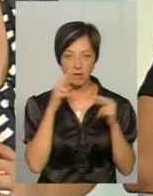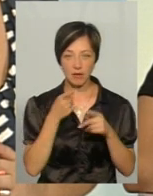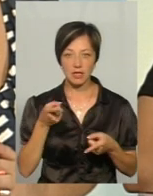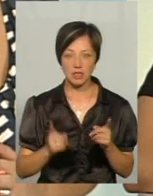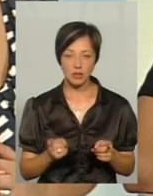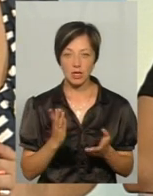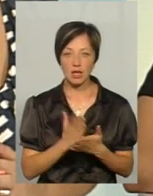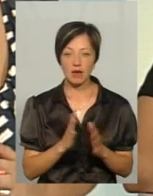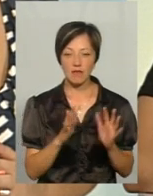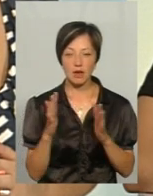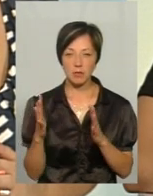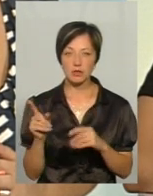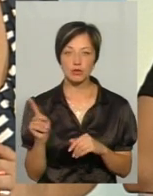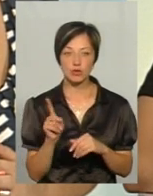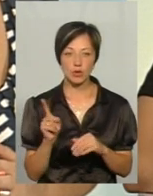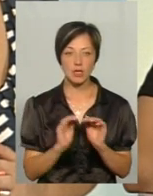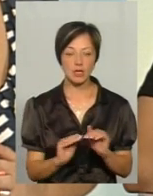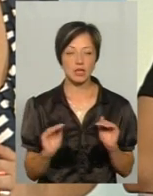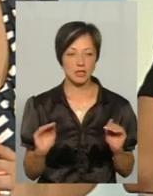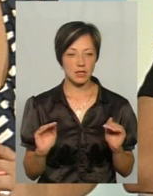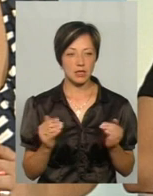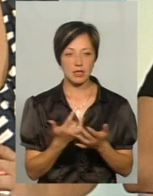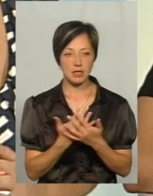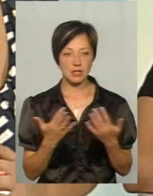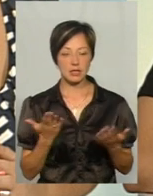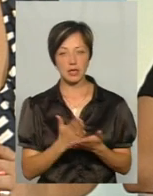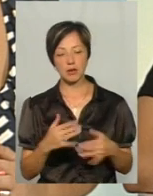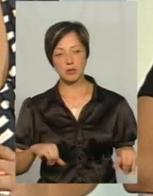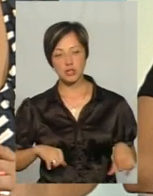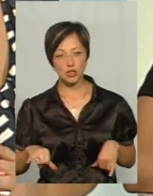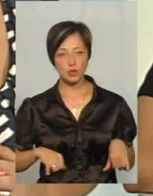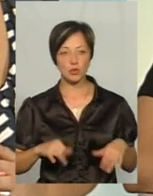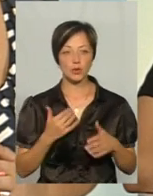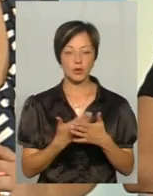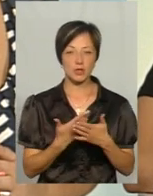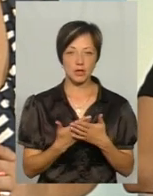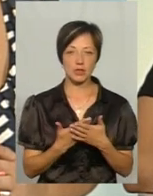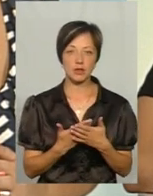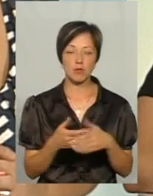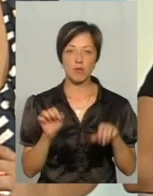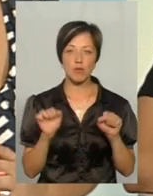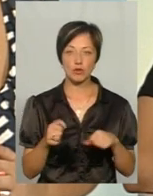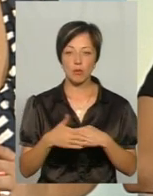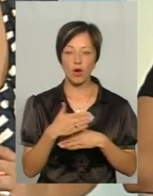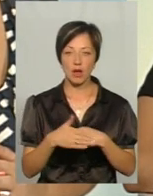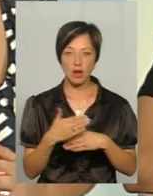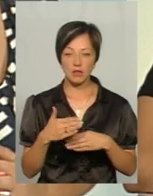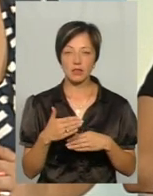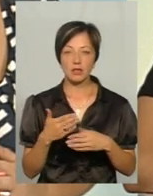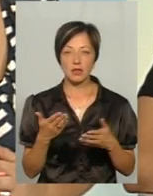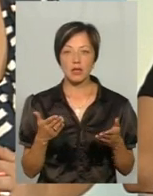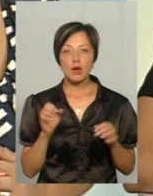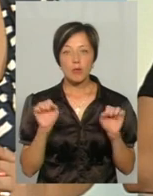дійсно. Є випадки, що діти, різні є, бешкетують і можуть покарати діти якось,